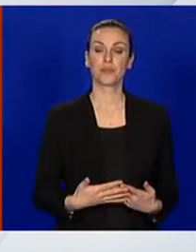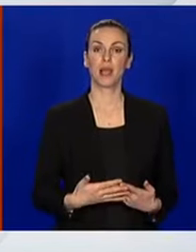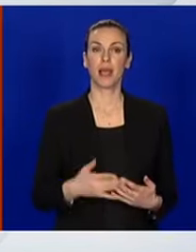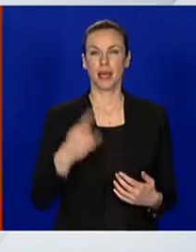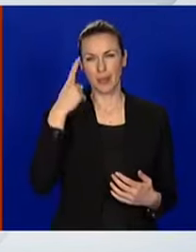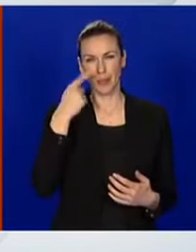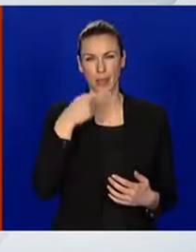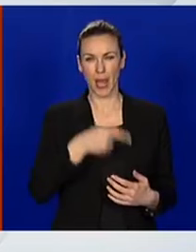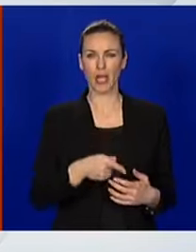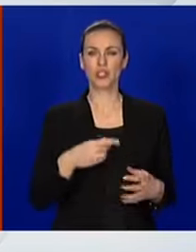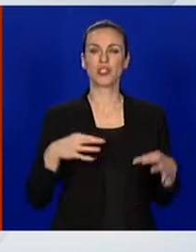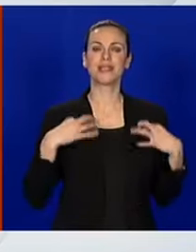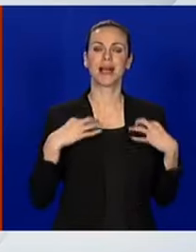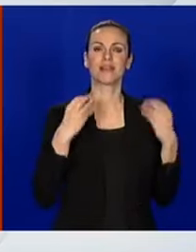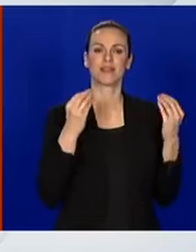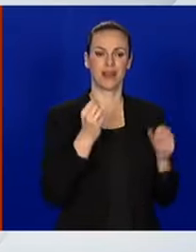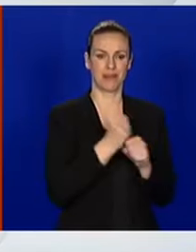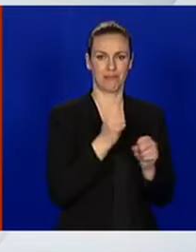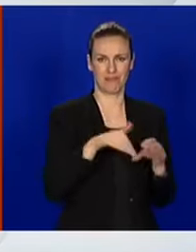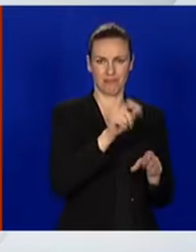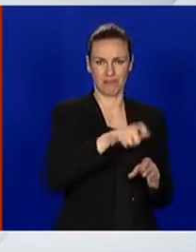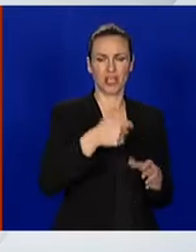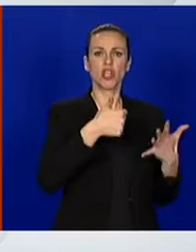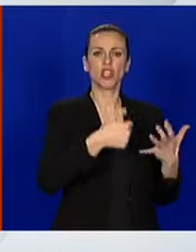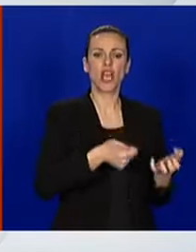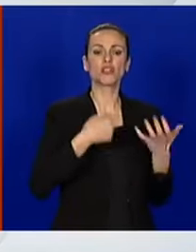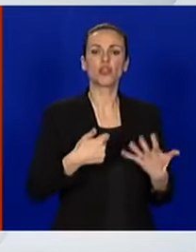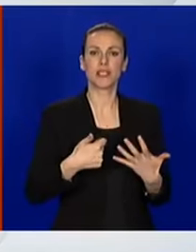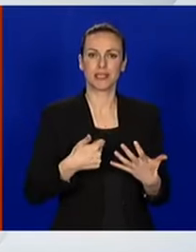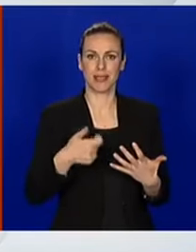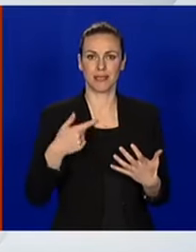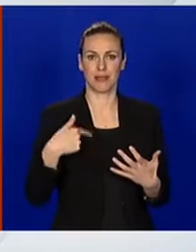Dakle, u zdravstvenih djelatnika se 660 nalazi